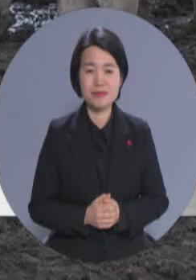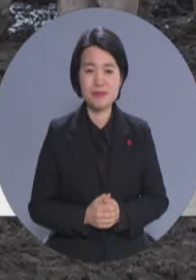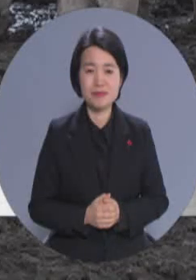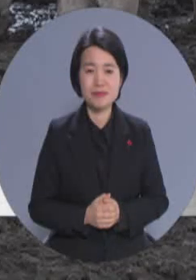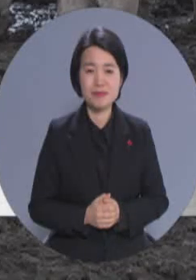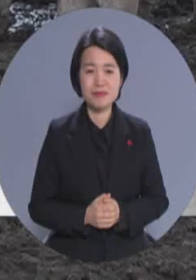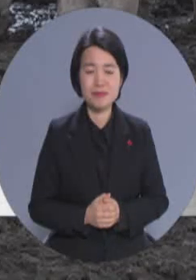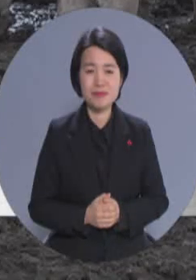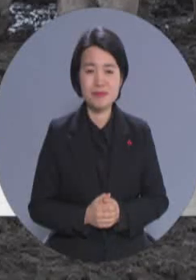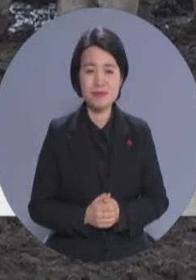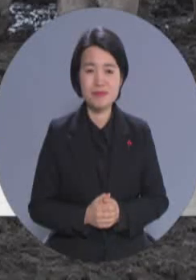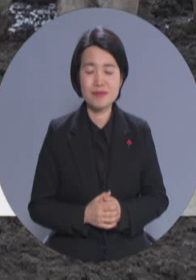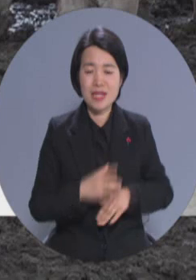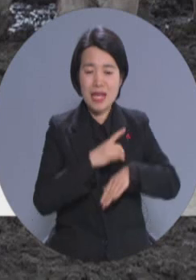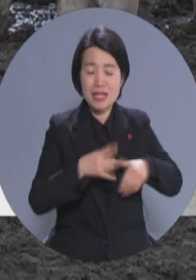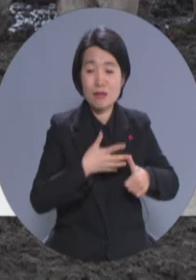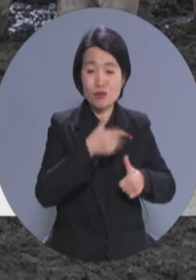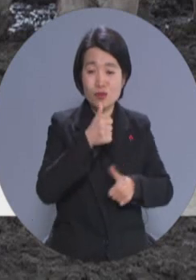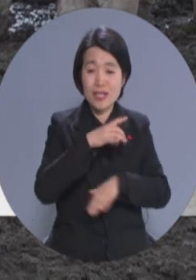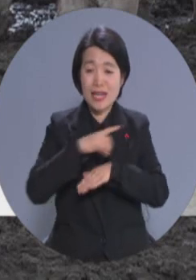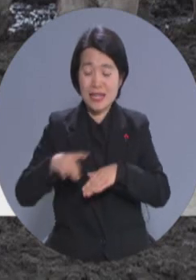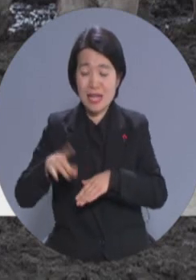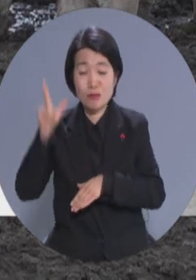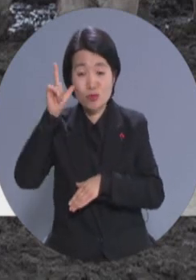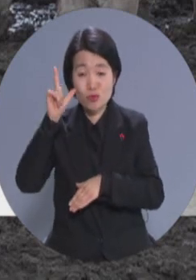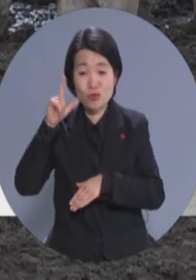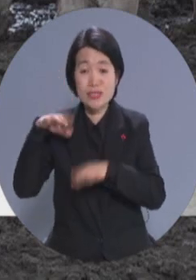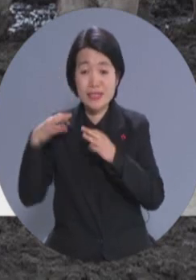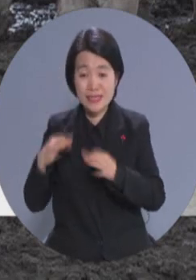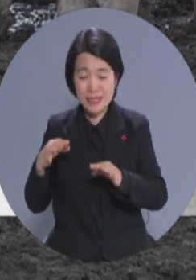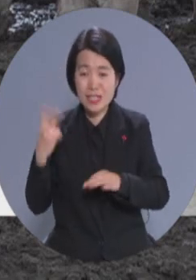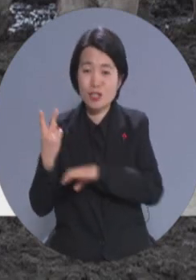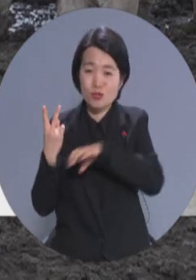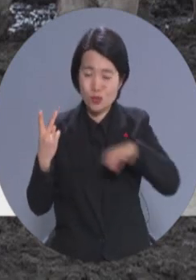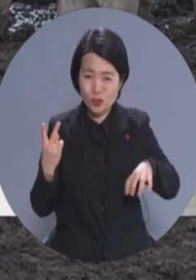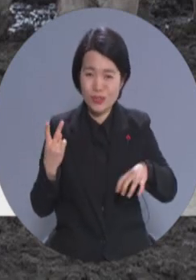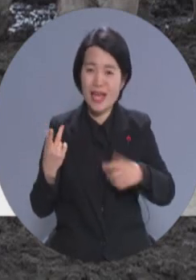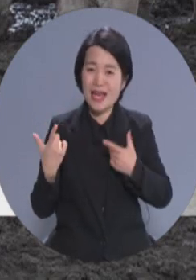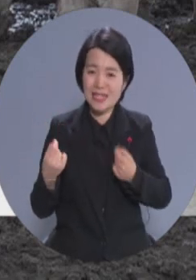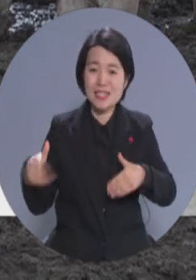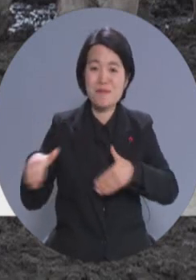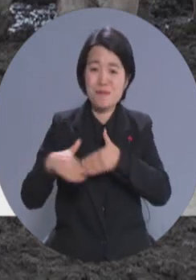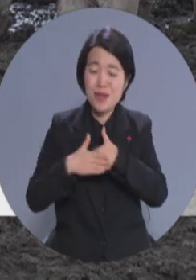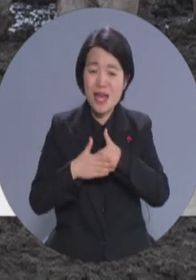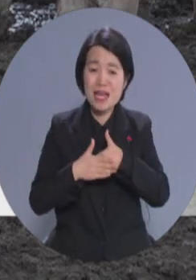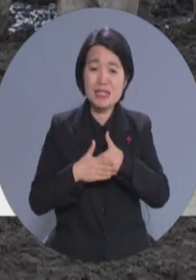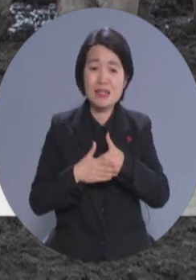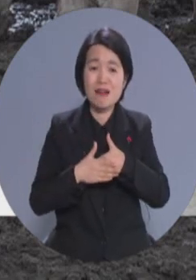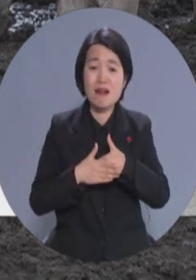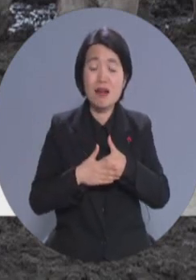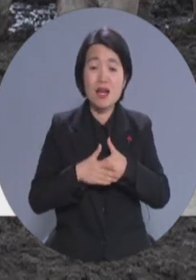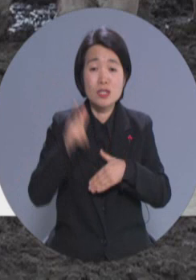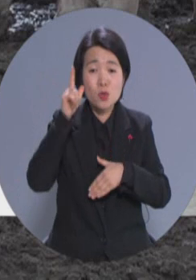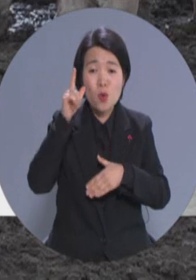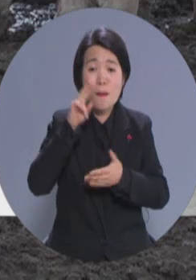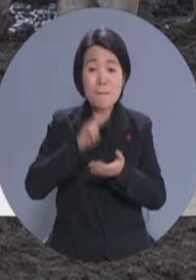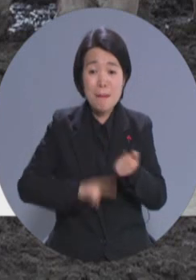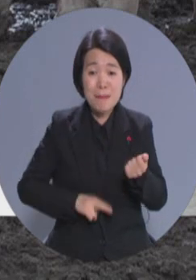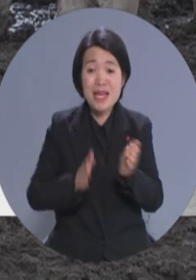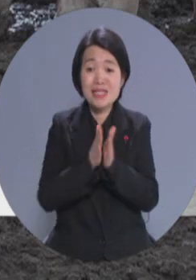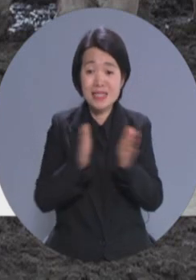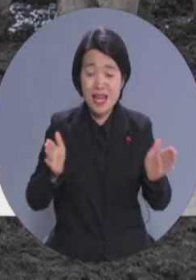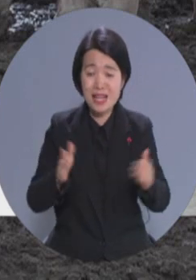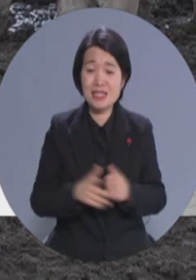예정입니다 해남군과 해남 진도 축협이 땅끝 한 우라는 상표를 만들어 고급육 시장의 도전장을